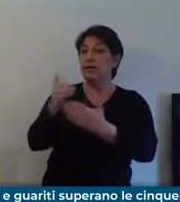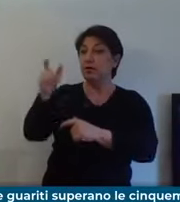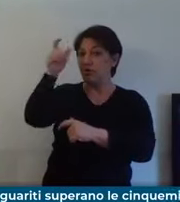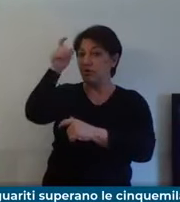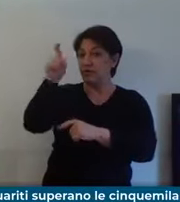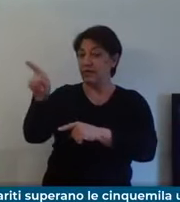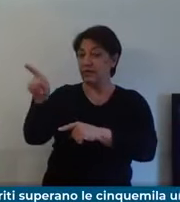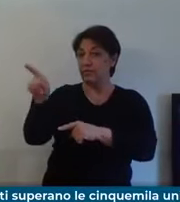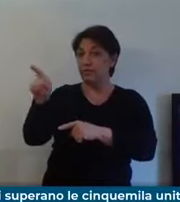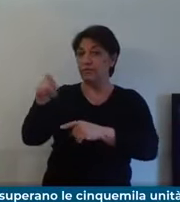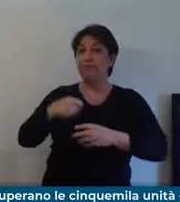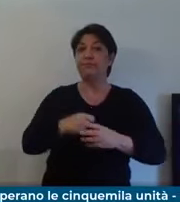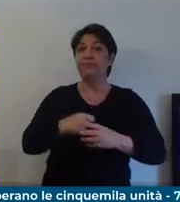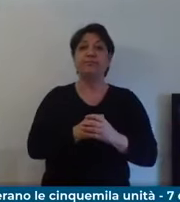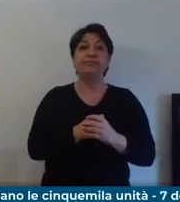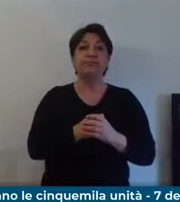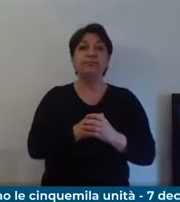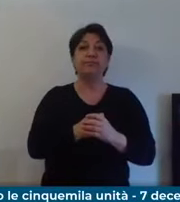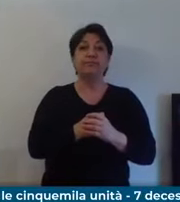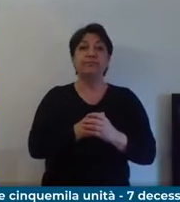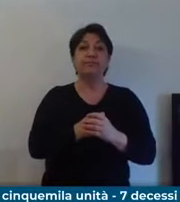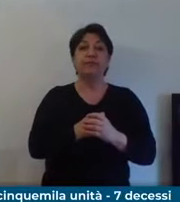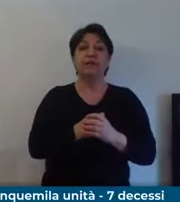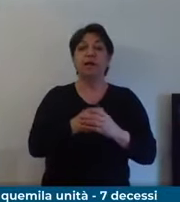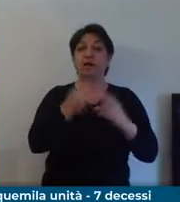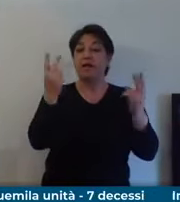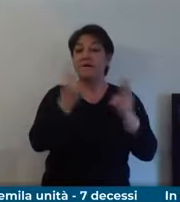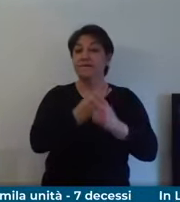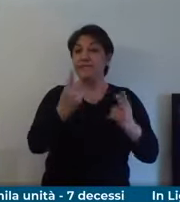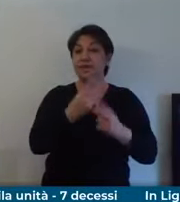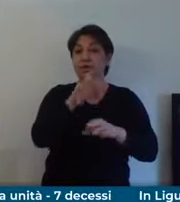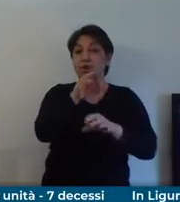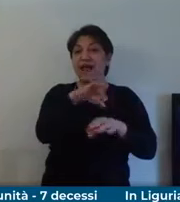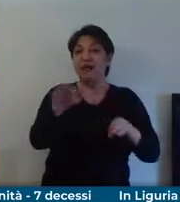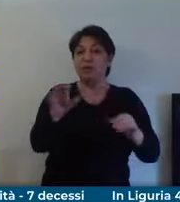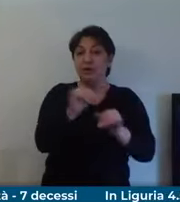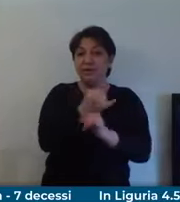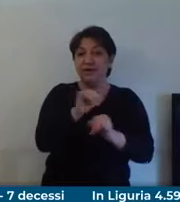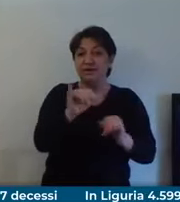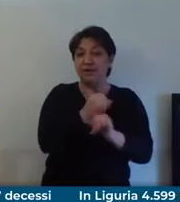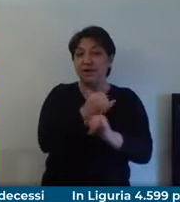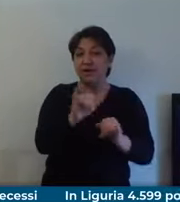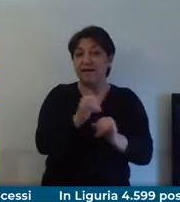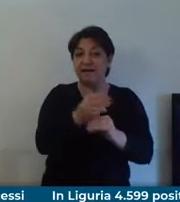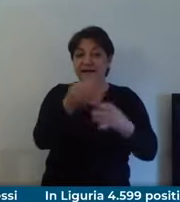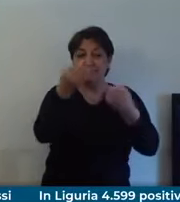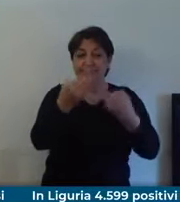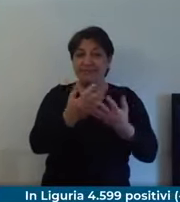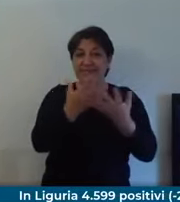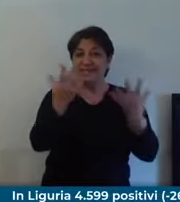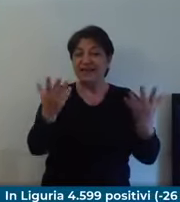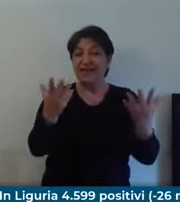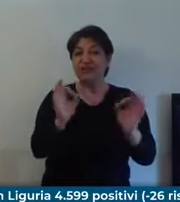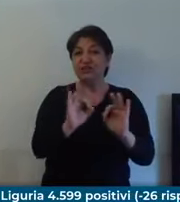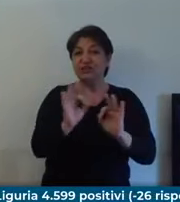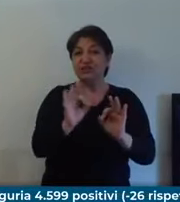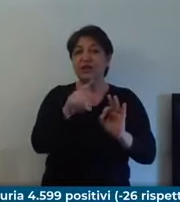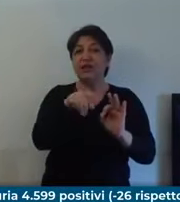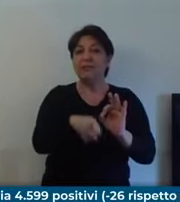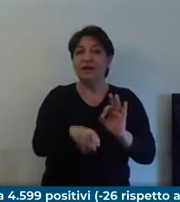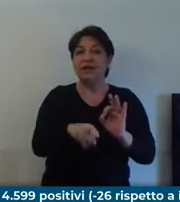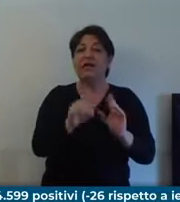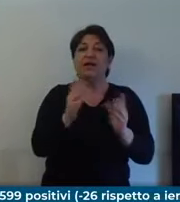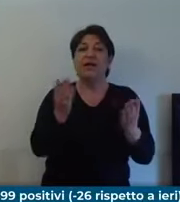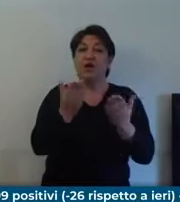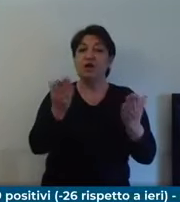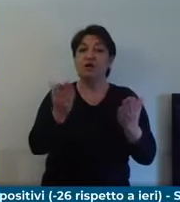che non sono dettagli ma non sono competenze delle regioni, quali la riapertura dei confini interregionali, che il governo credo